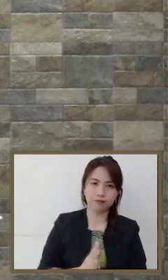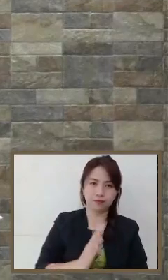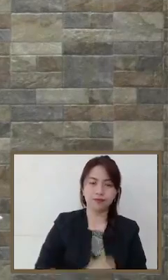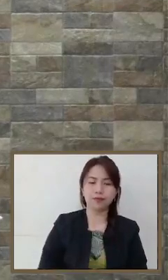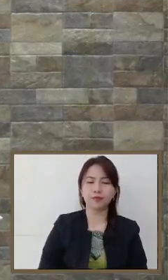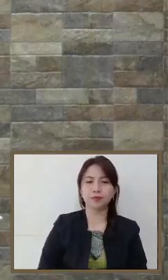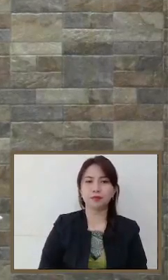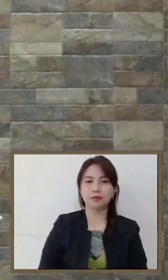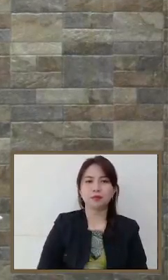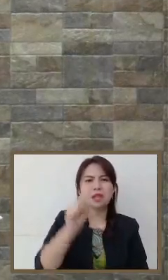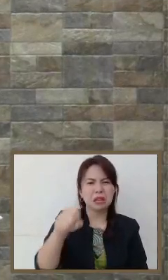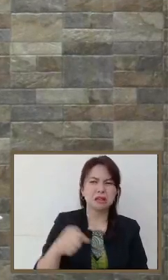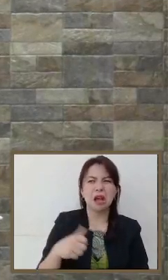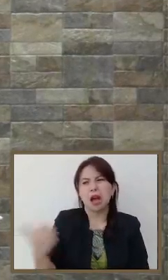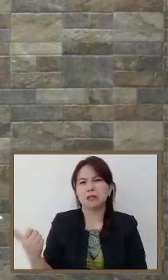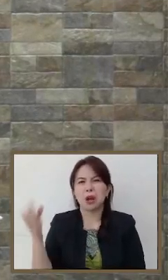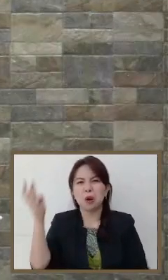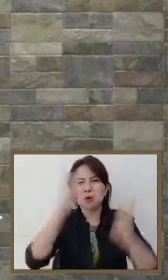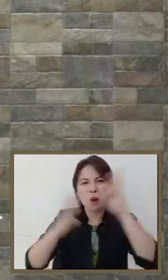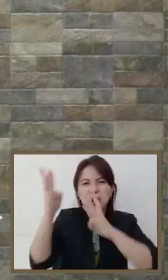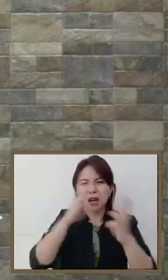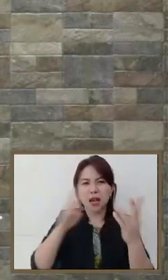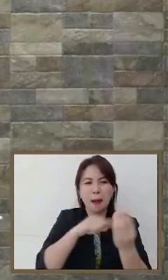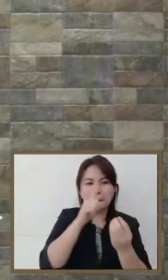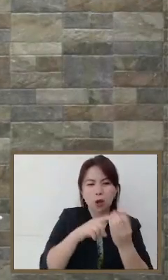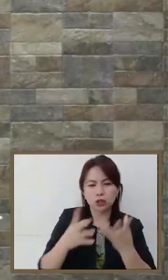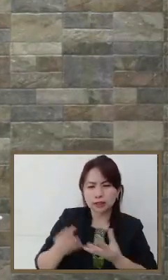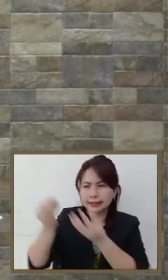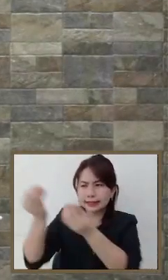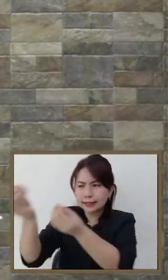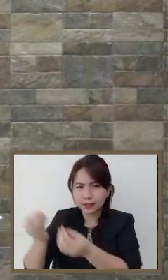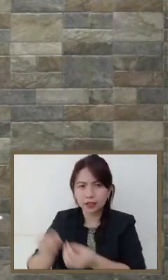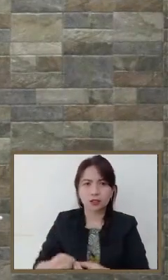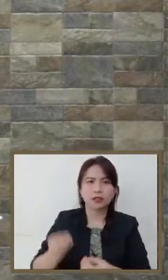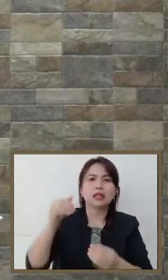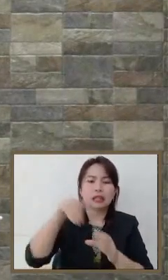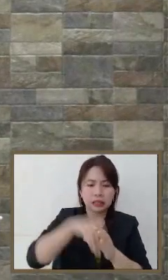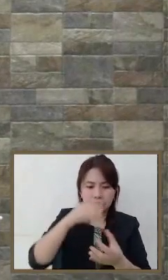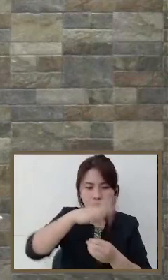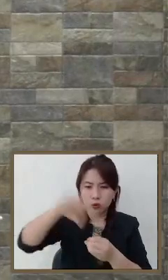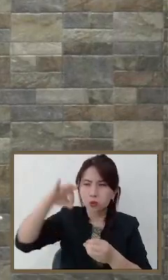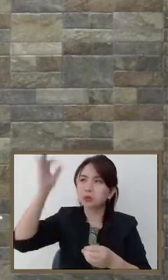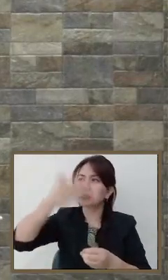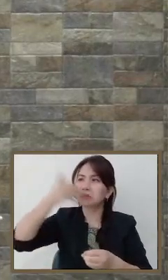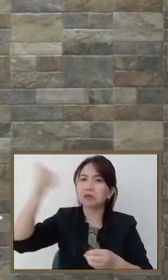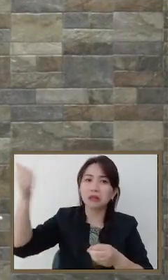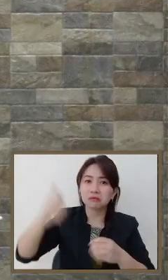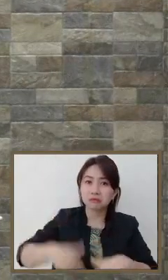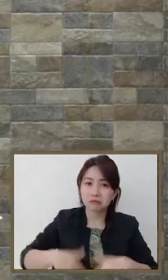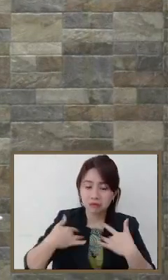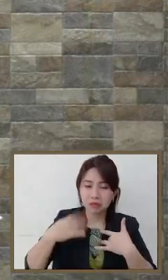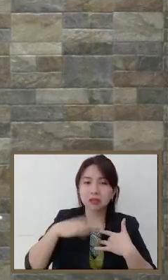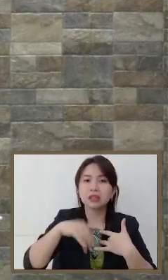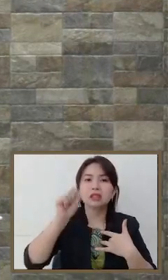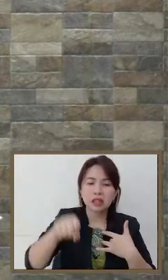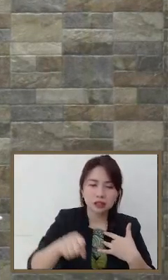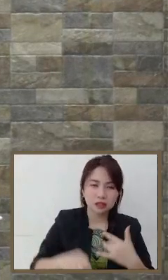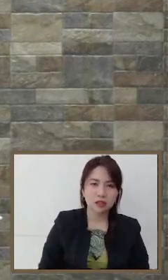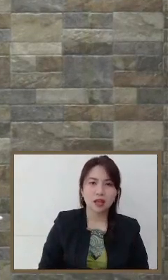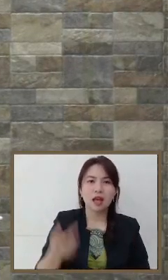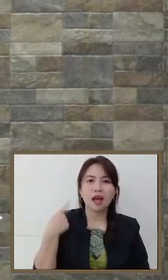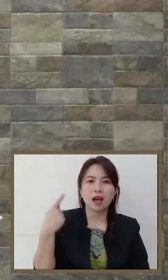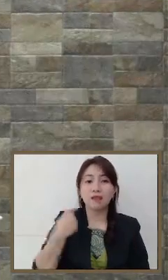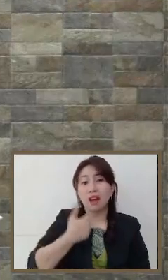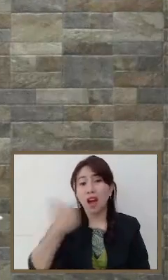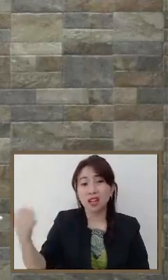am maraming nag-aalala pagdating sa giving marami nag-aalinlangan pagdating sa soul winning maraming nag-aalinlangan mga kapatid Sa